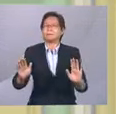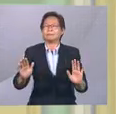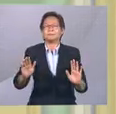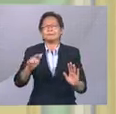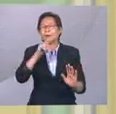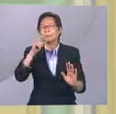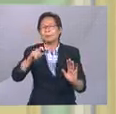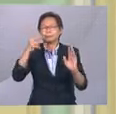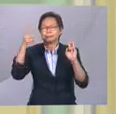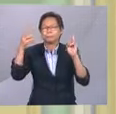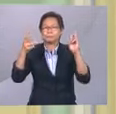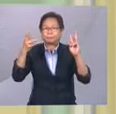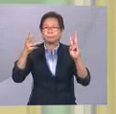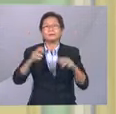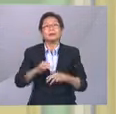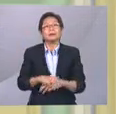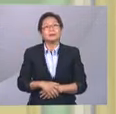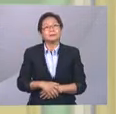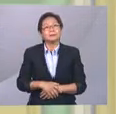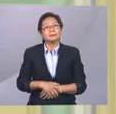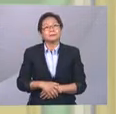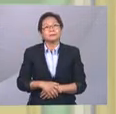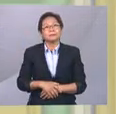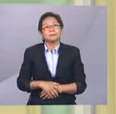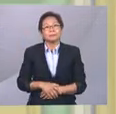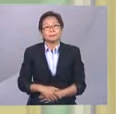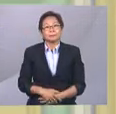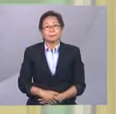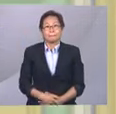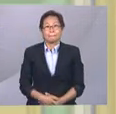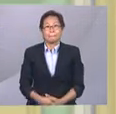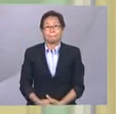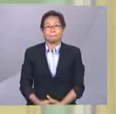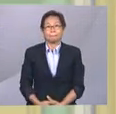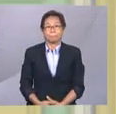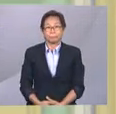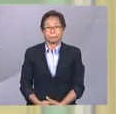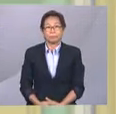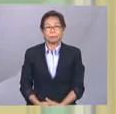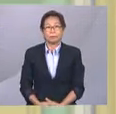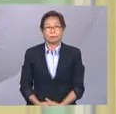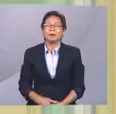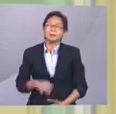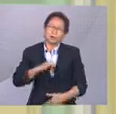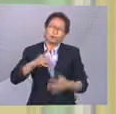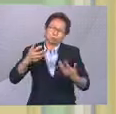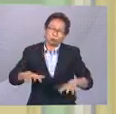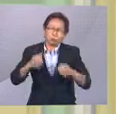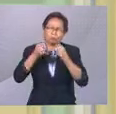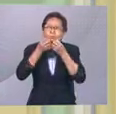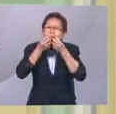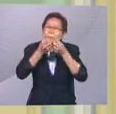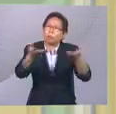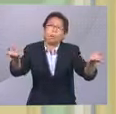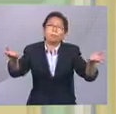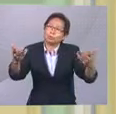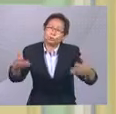hai hai Hai saya telah pun Hai menggumumkan bahwa